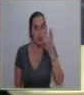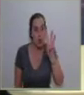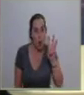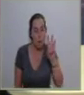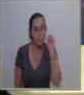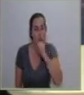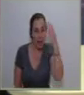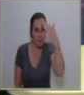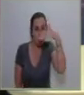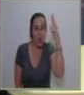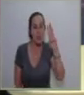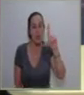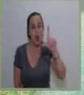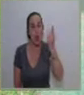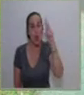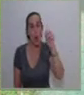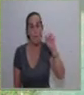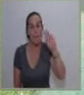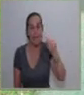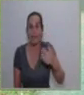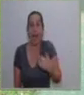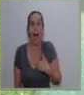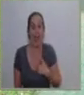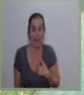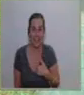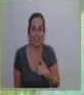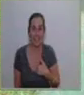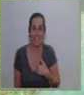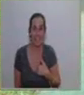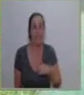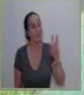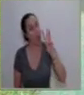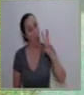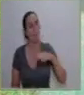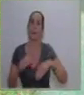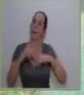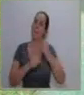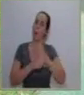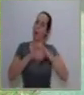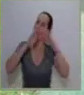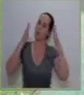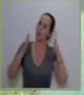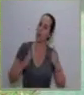מהשיר שלומית בונה סוכה? אין שום במה, זה אני! שלומית בונה סוכה!